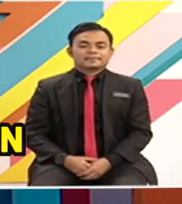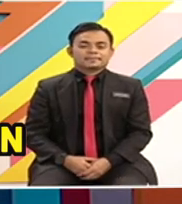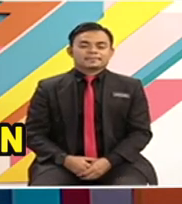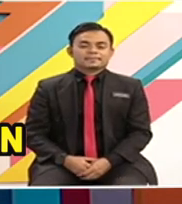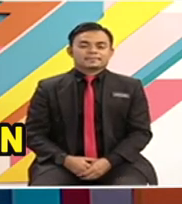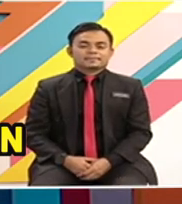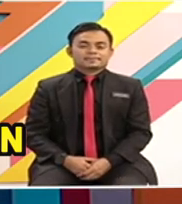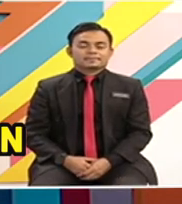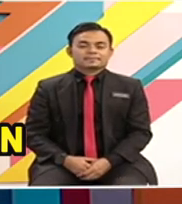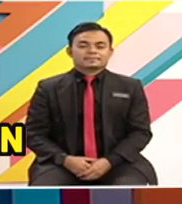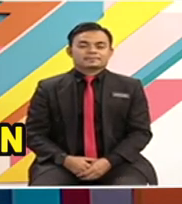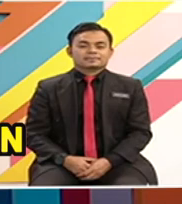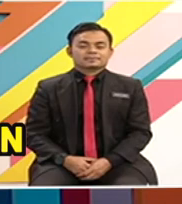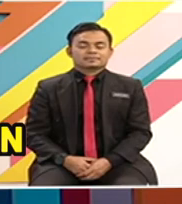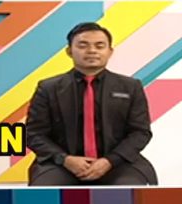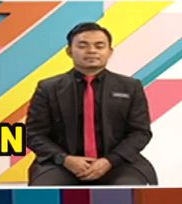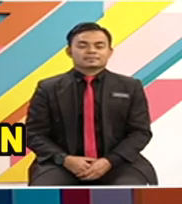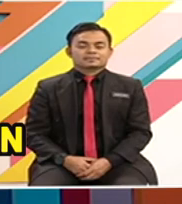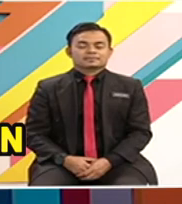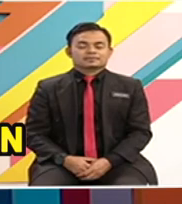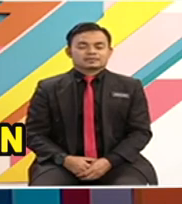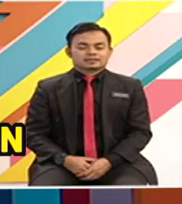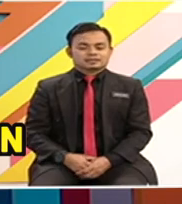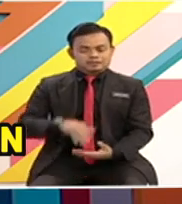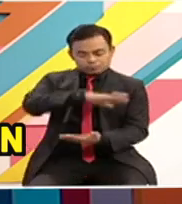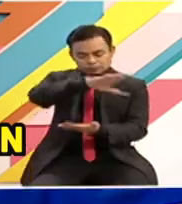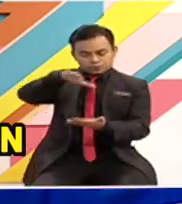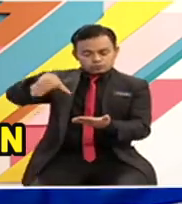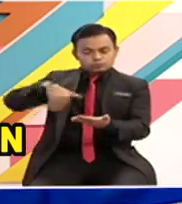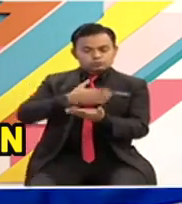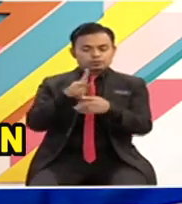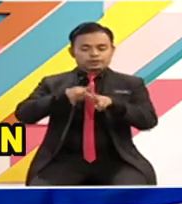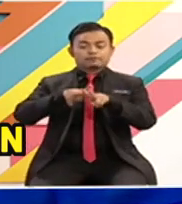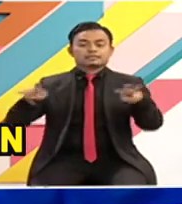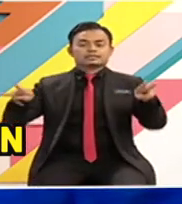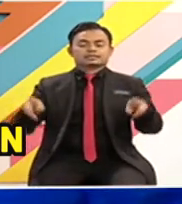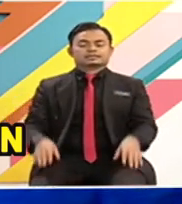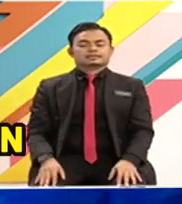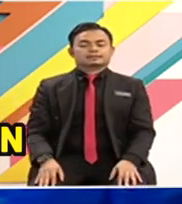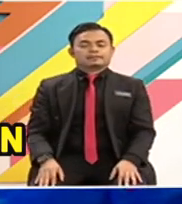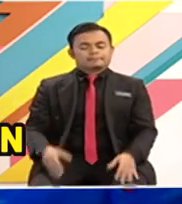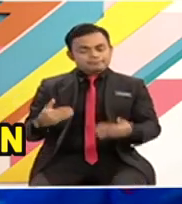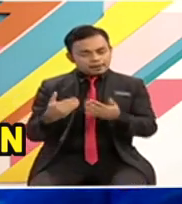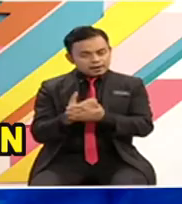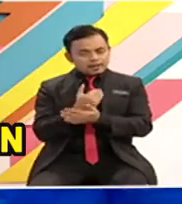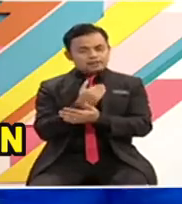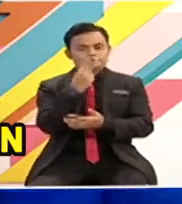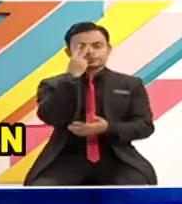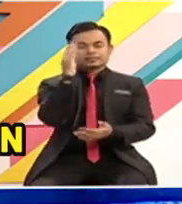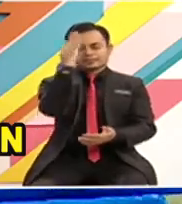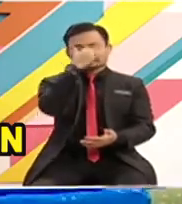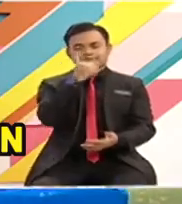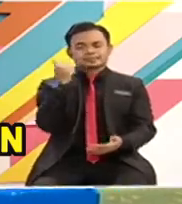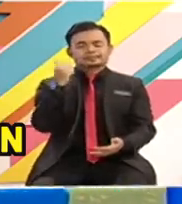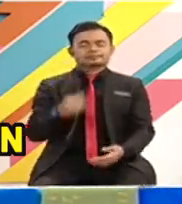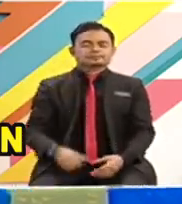pak ya memang kini meliputi seluruh NPC gold canvas oke nampak cantik belum meliputi